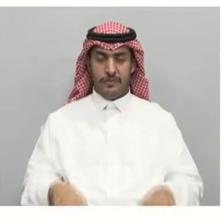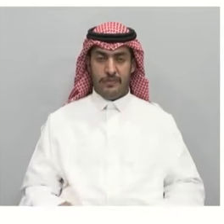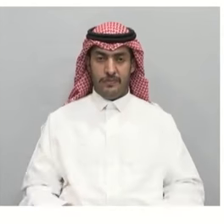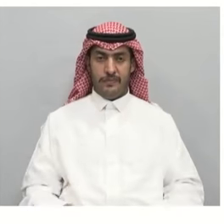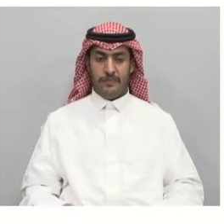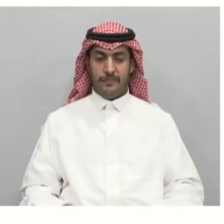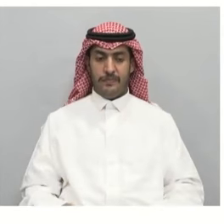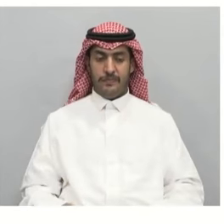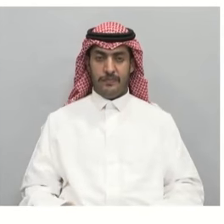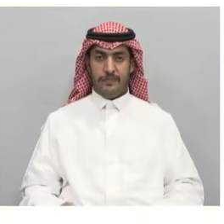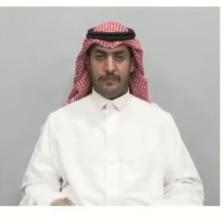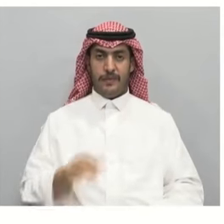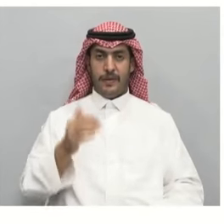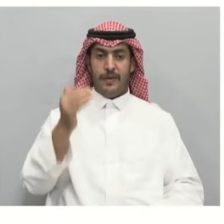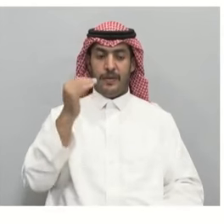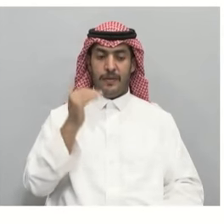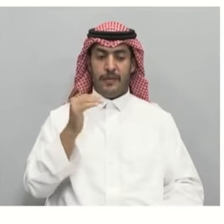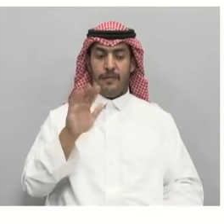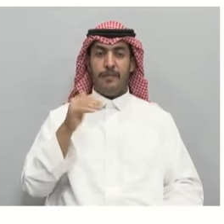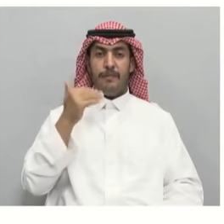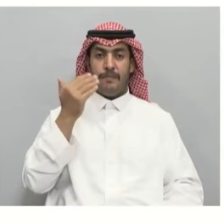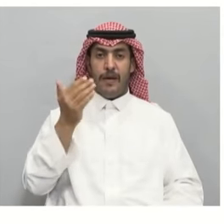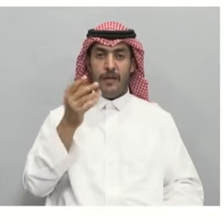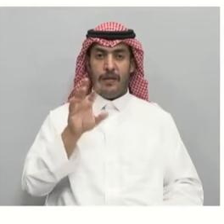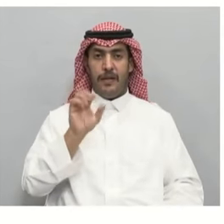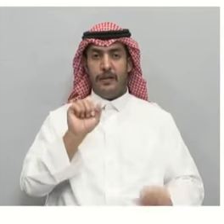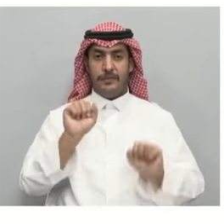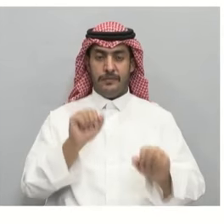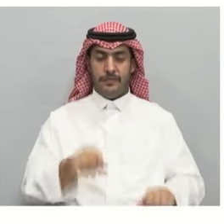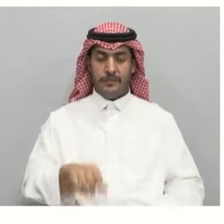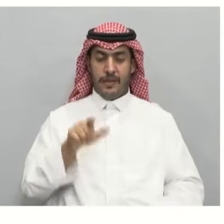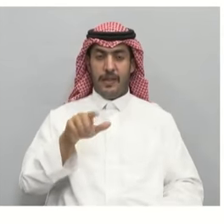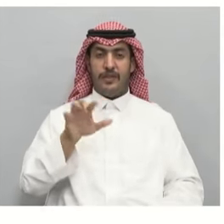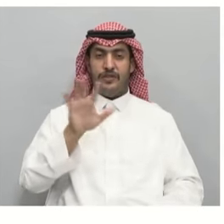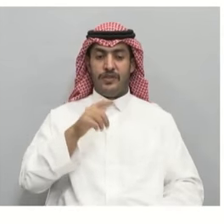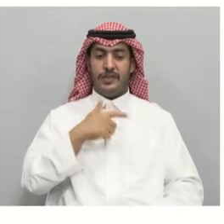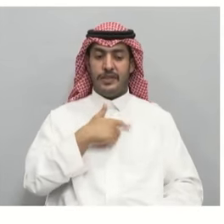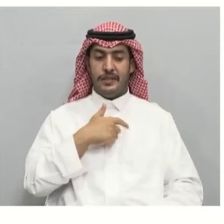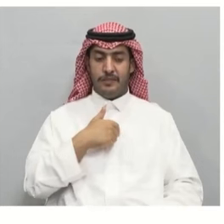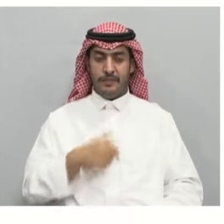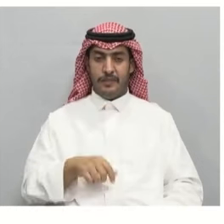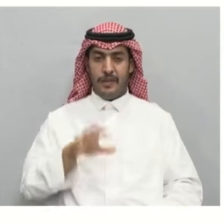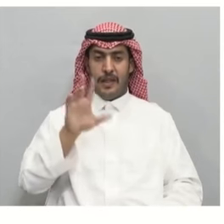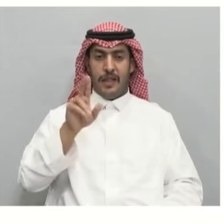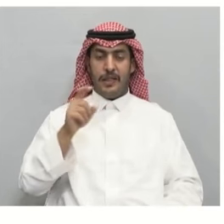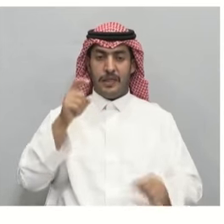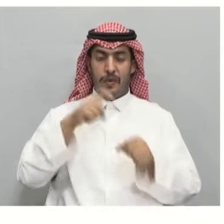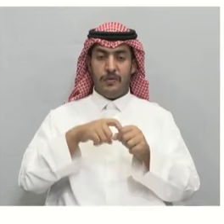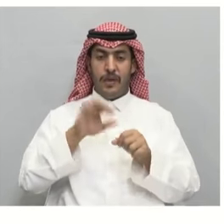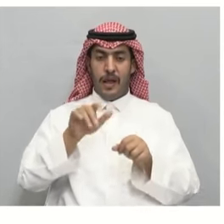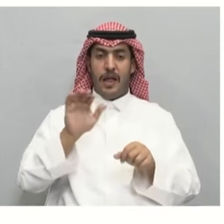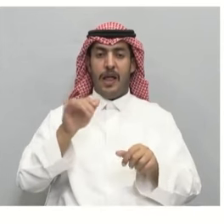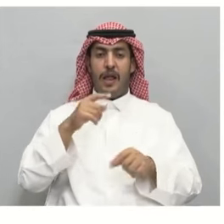مره في هذا المسار ثم التقوا مره اخرى هنا وهذا التشكيل يسمى التوصيل